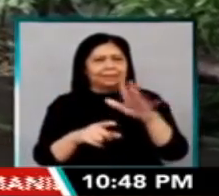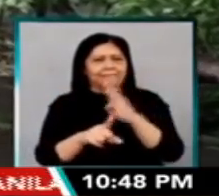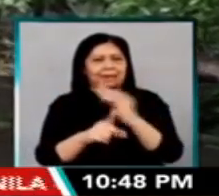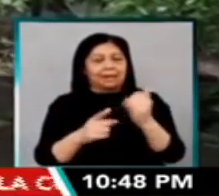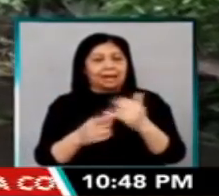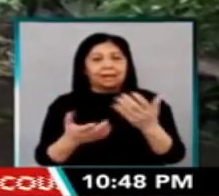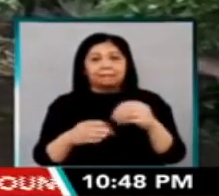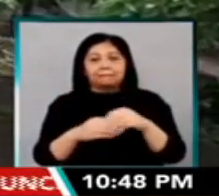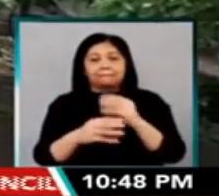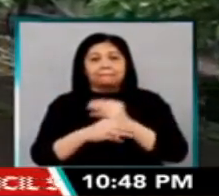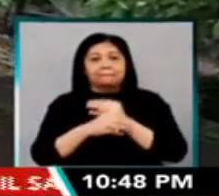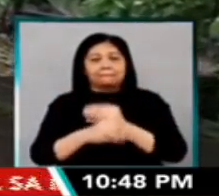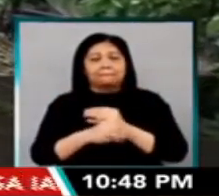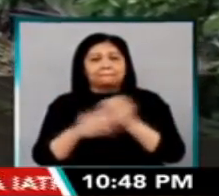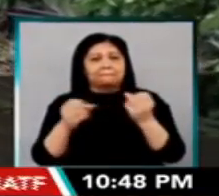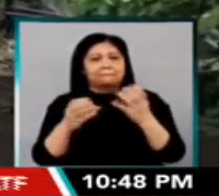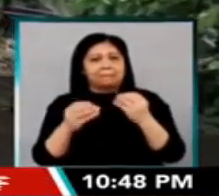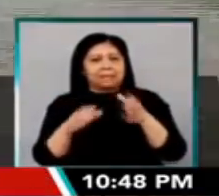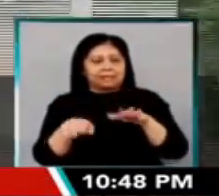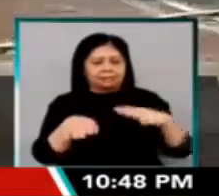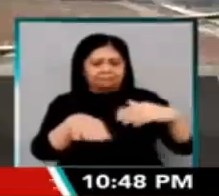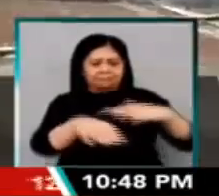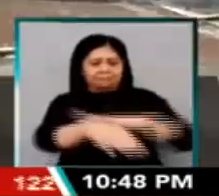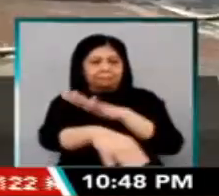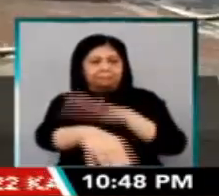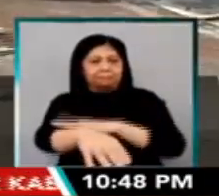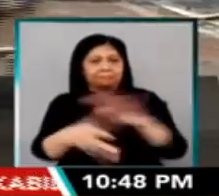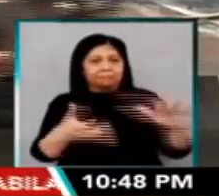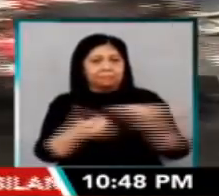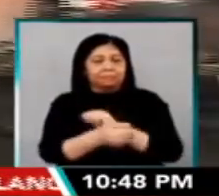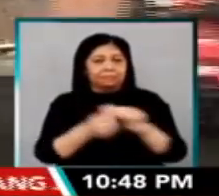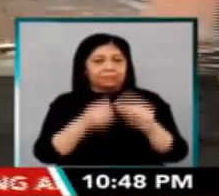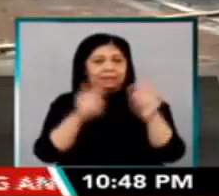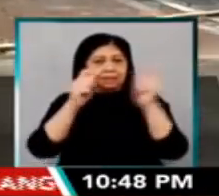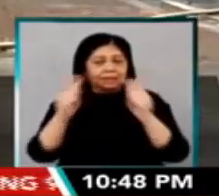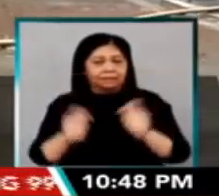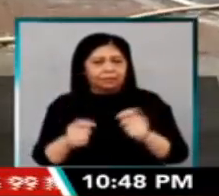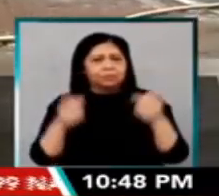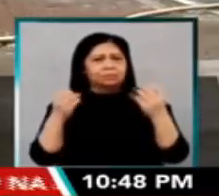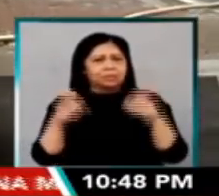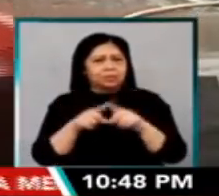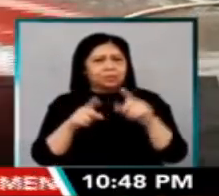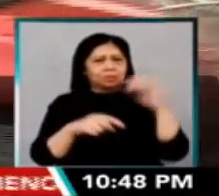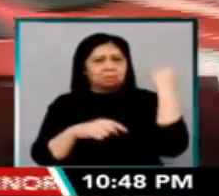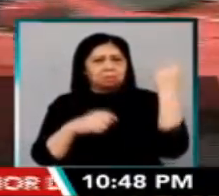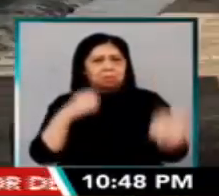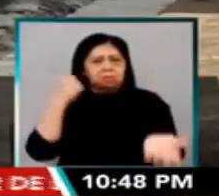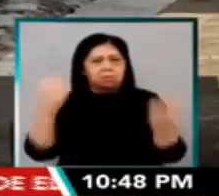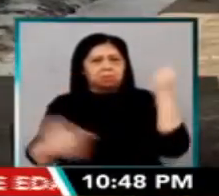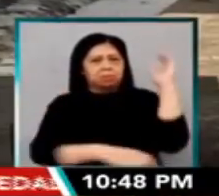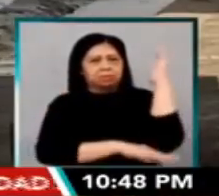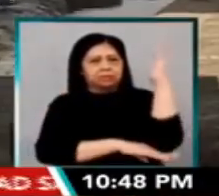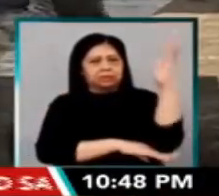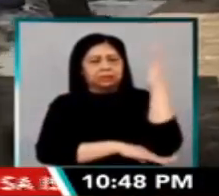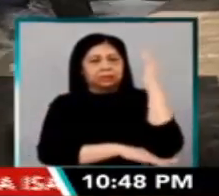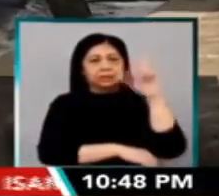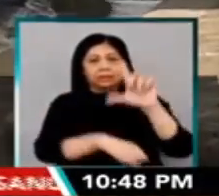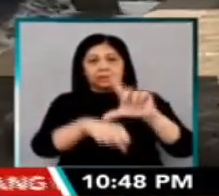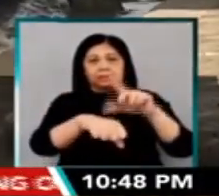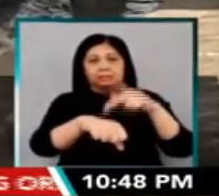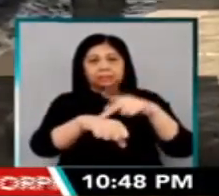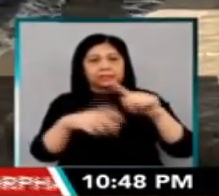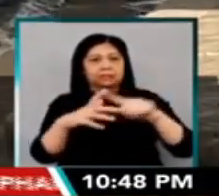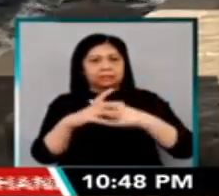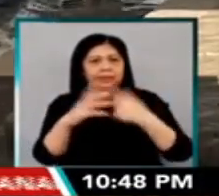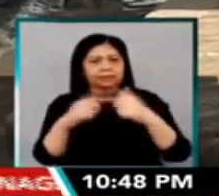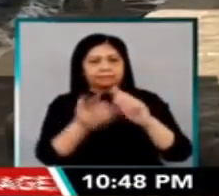maraming bahay sa coastal barangay ang sinira ng bagyo. Marami ring nagtumbahang puno. Sa Las Piñas, nagsimula ng maglinis sa